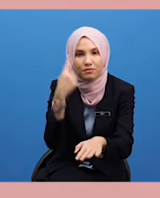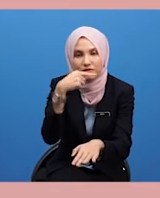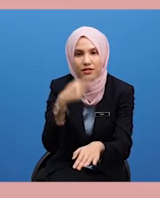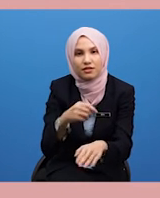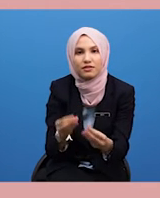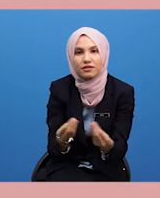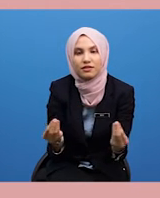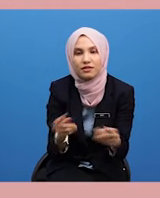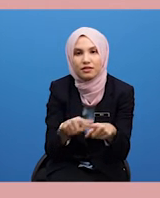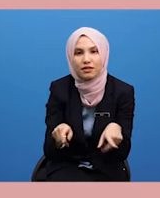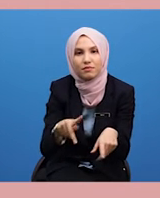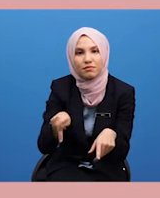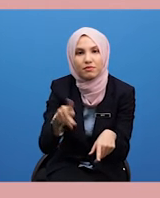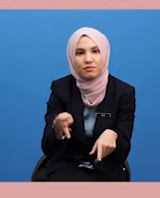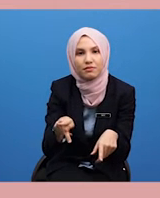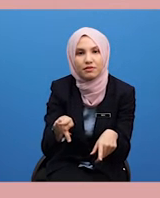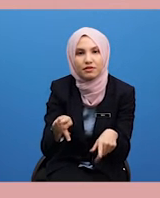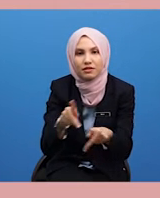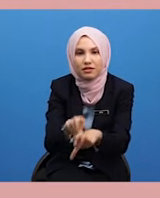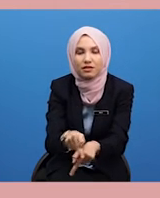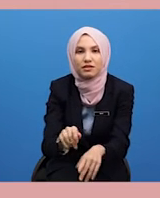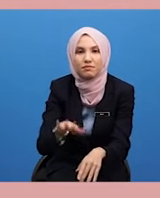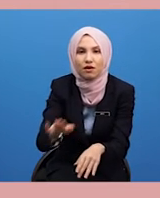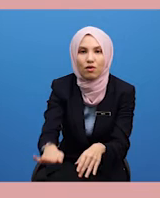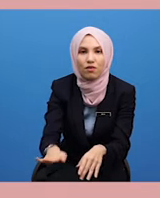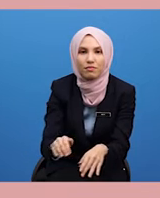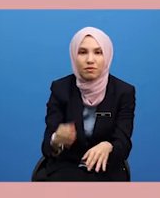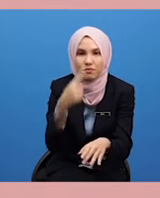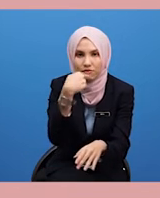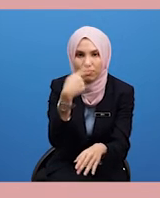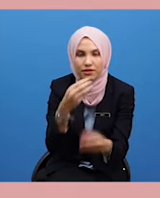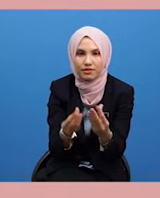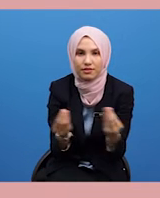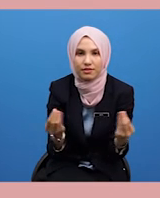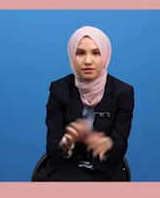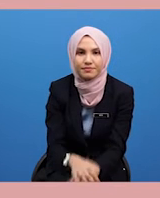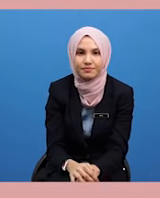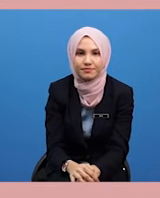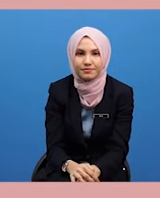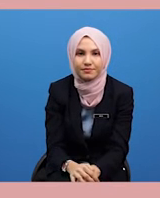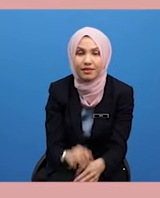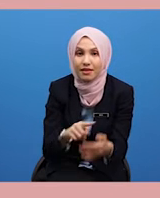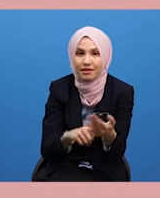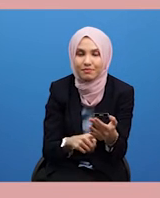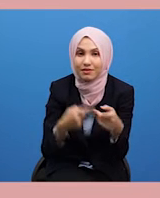permukaan tanah tetapi plumul kekal di bawah permukaan tanah. Apakah jawapannya?